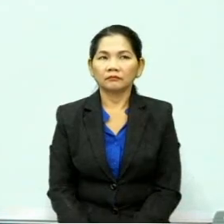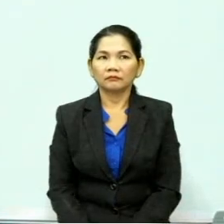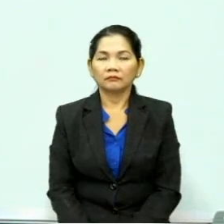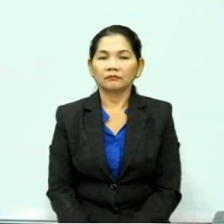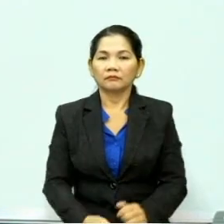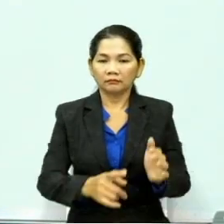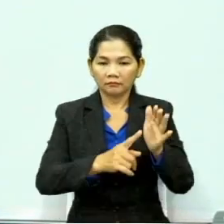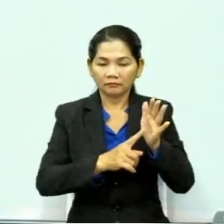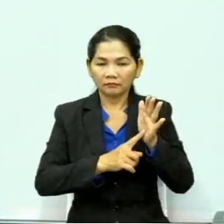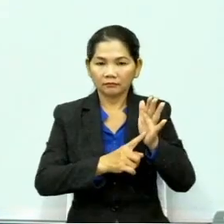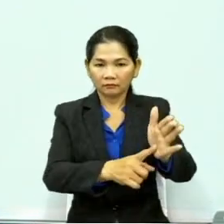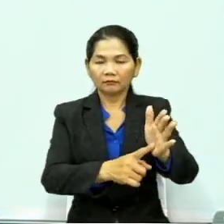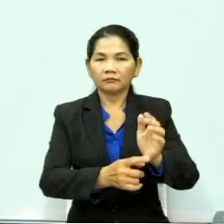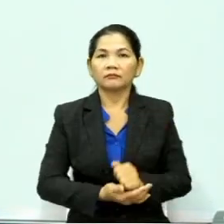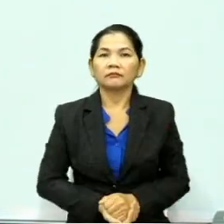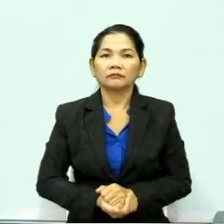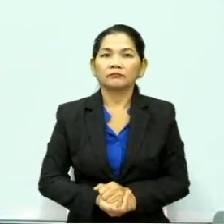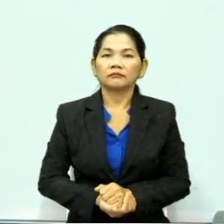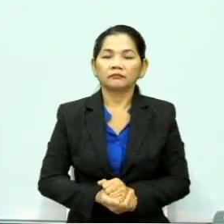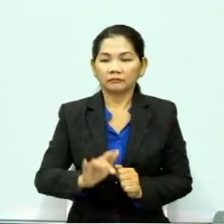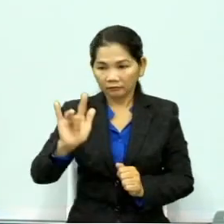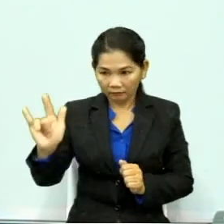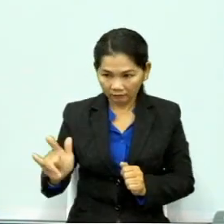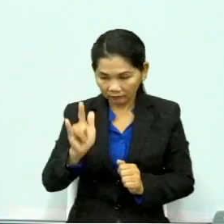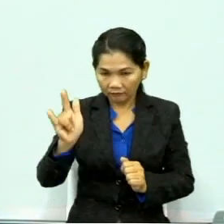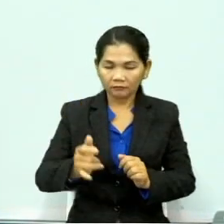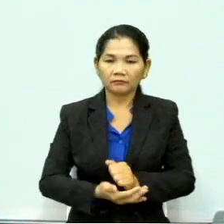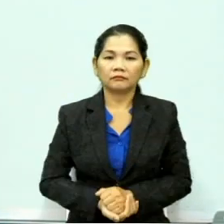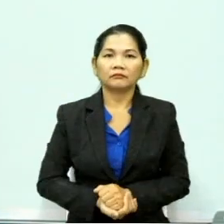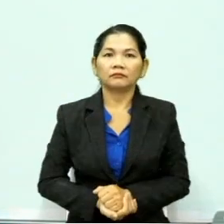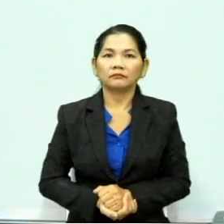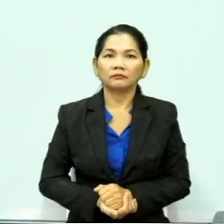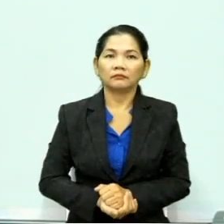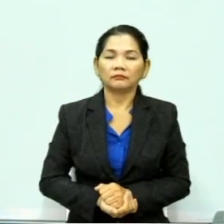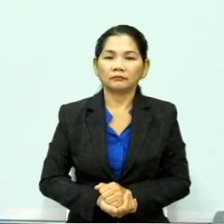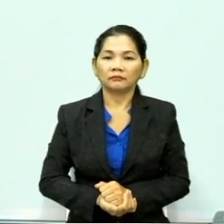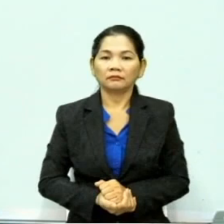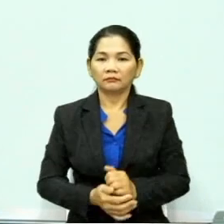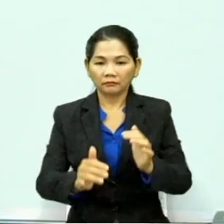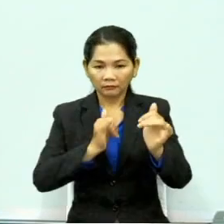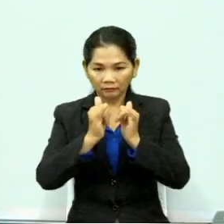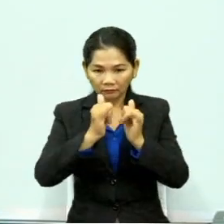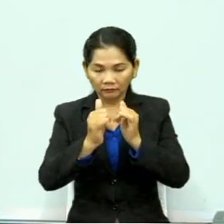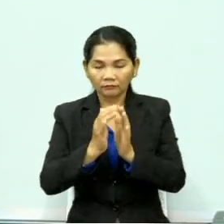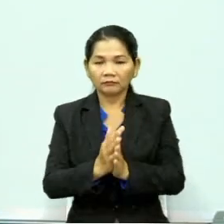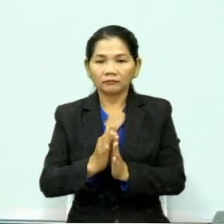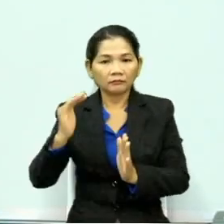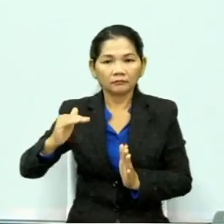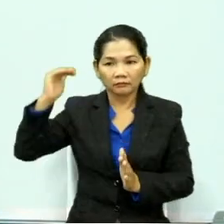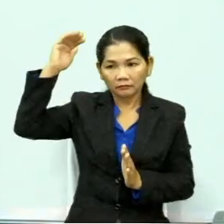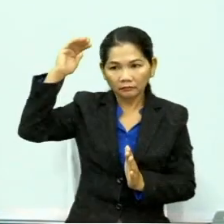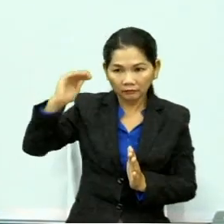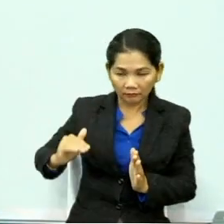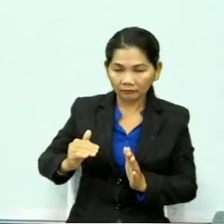lực ở tìa hò mũi nè con á chà xâm rạp con tặng ạc nìa chà con miên bong pha ôn bằng cao tế miên nè con á